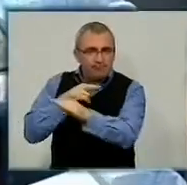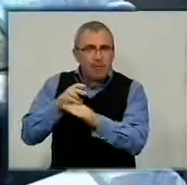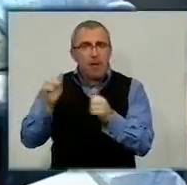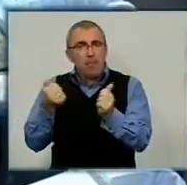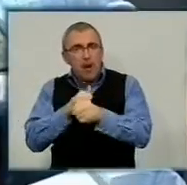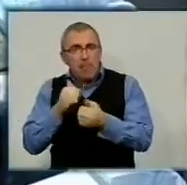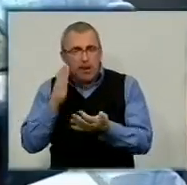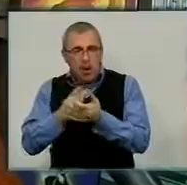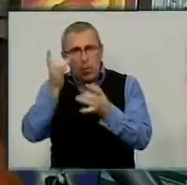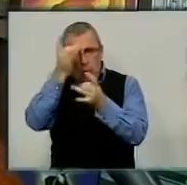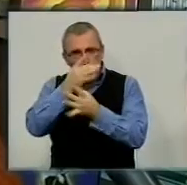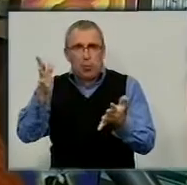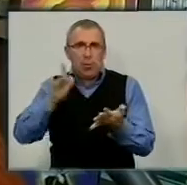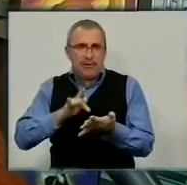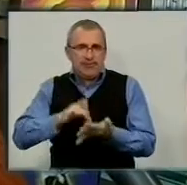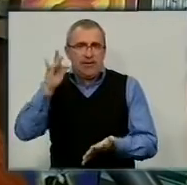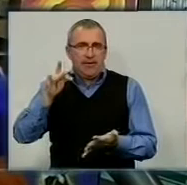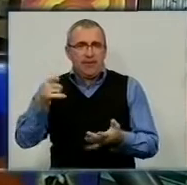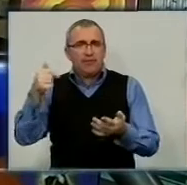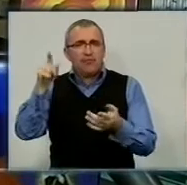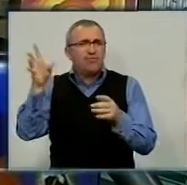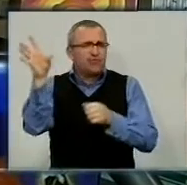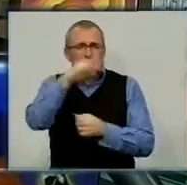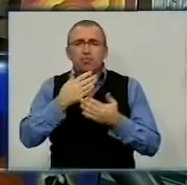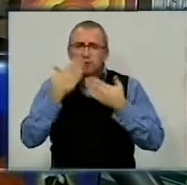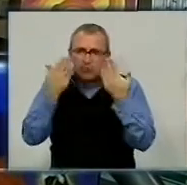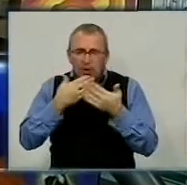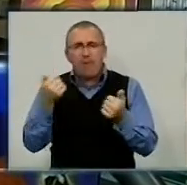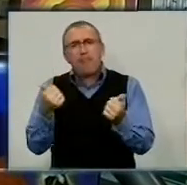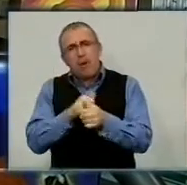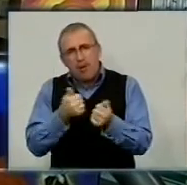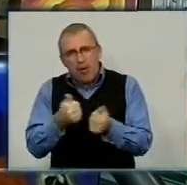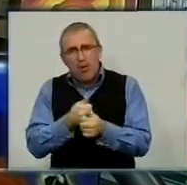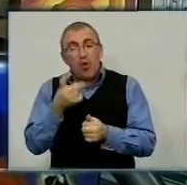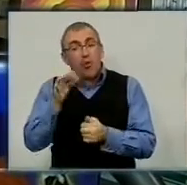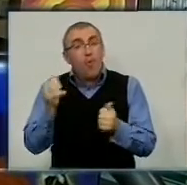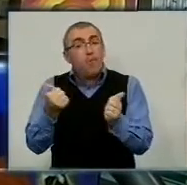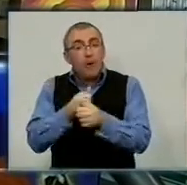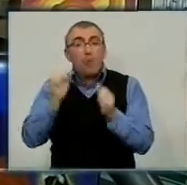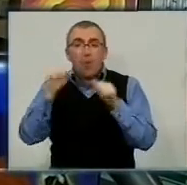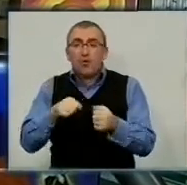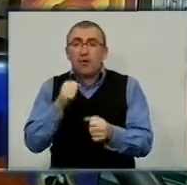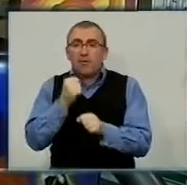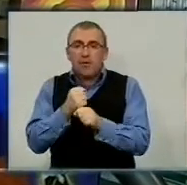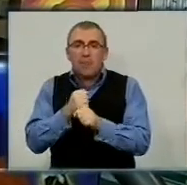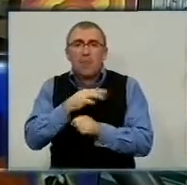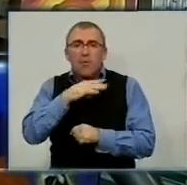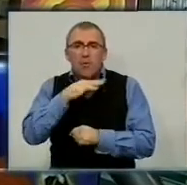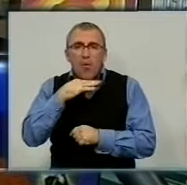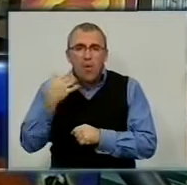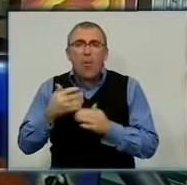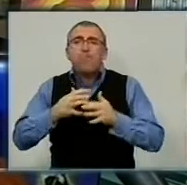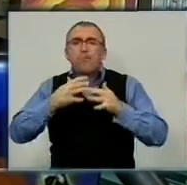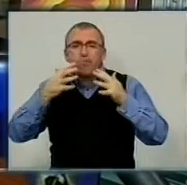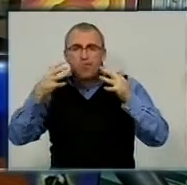є культурними центрами сегодня читают всюду сегодня читают и в библиотеке но в библиотеке можно делать много и много